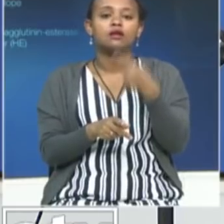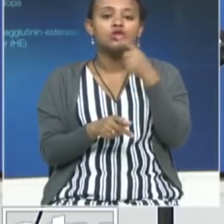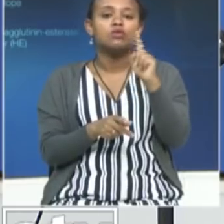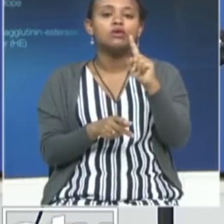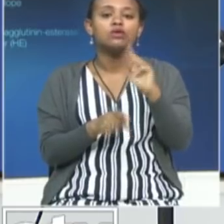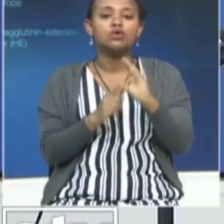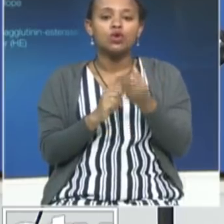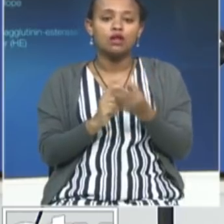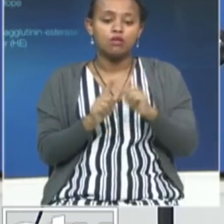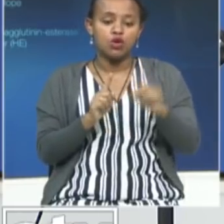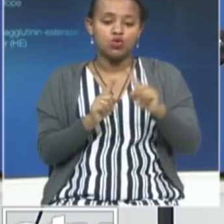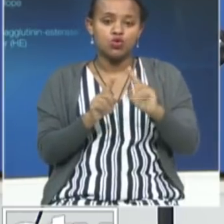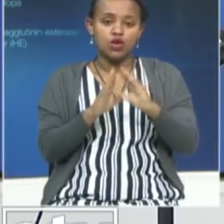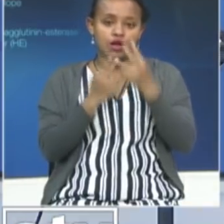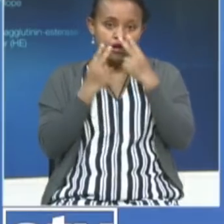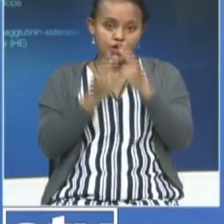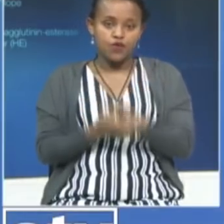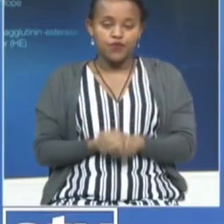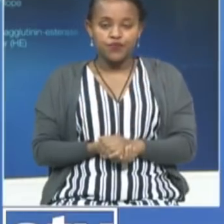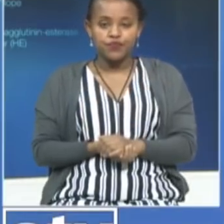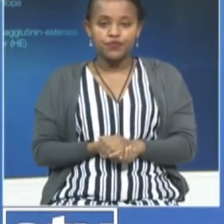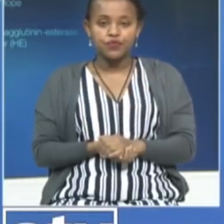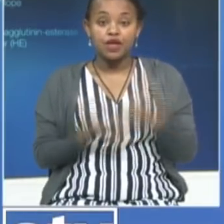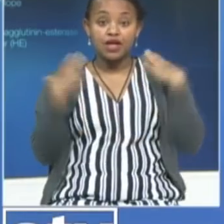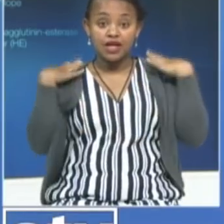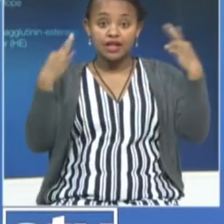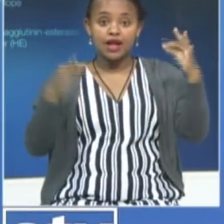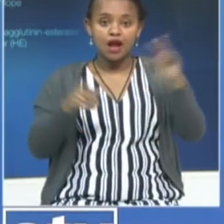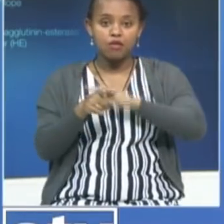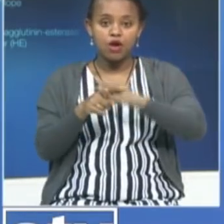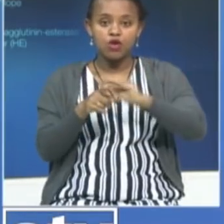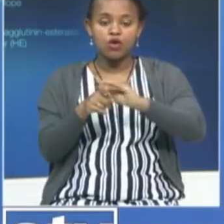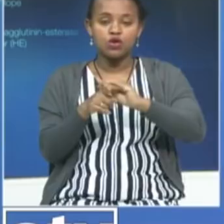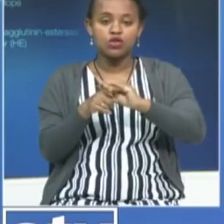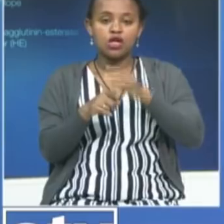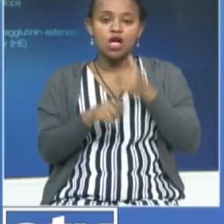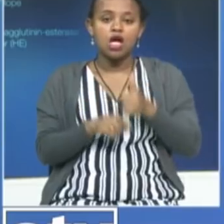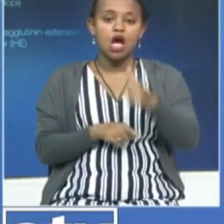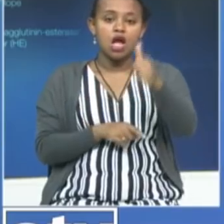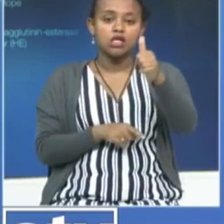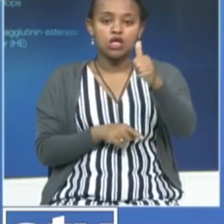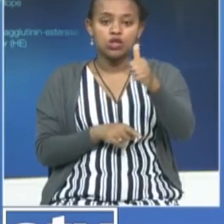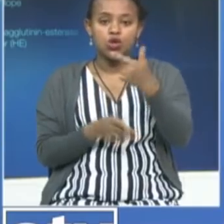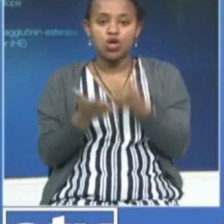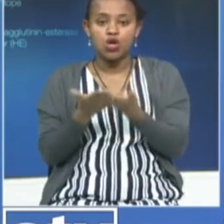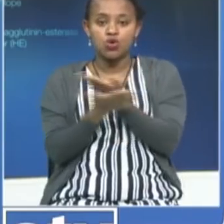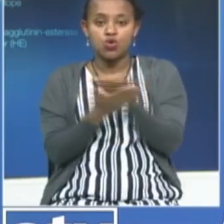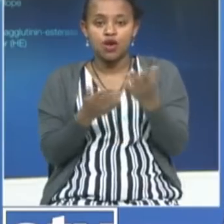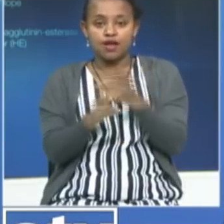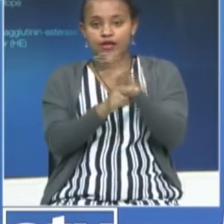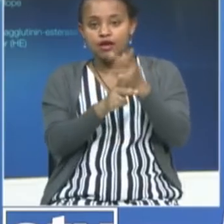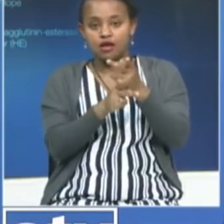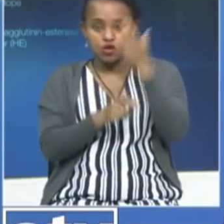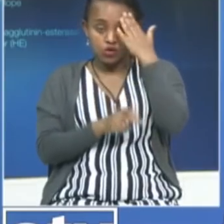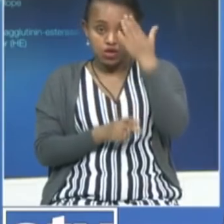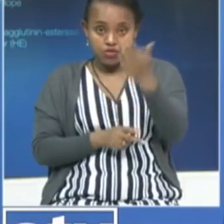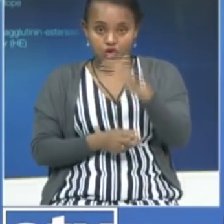ሁኔታ እናየውስኪ። ጥሩ። እንግዲህ የጤና ባለሙያዎች ራሳቸውም ይህን ጉዳይ ተጠንቅቀው